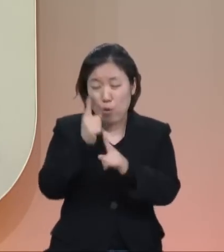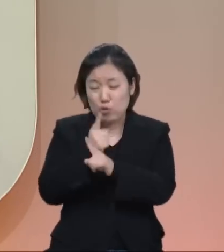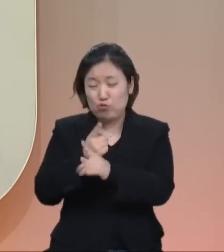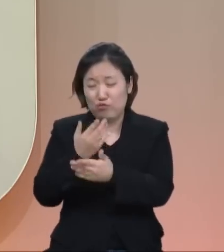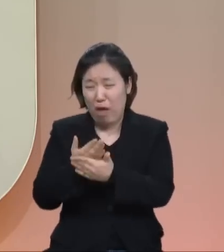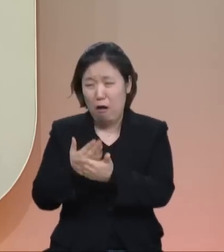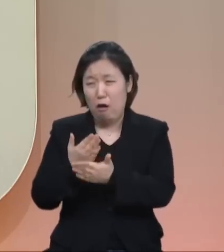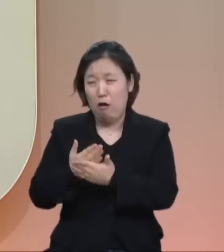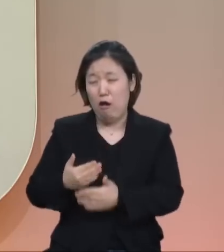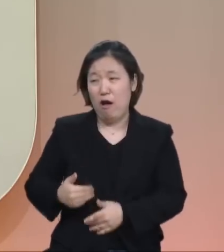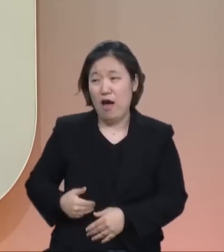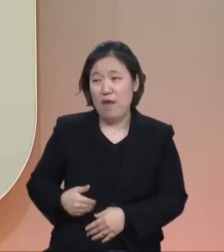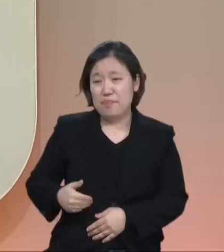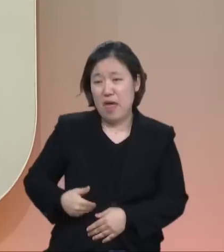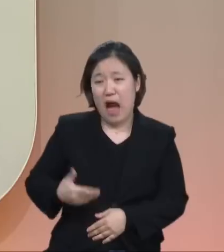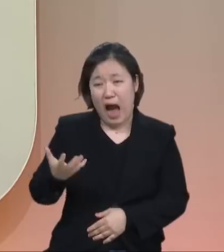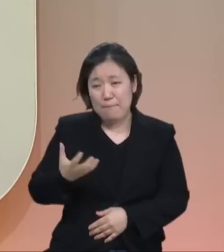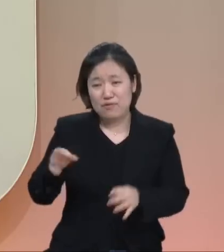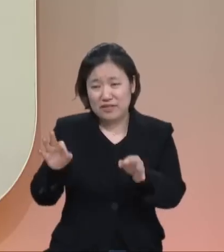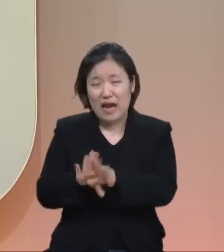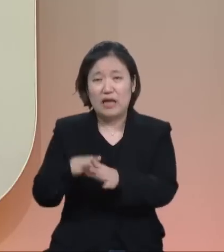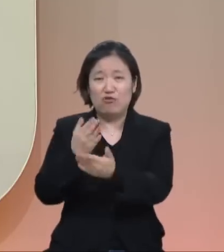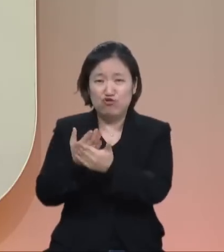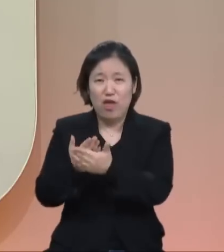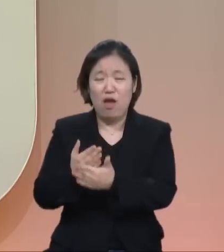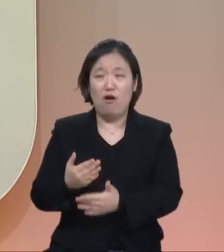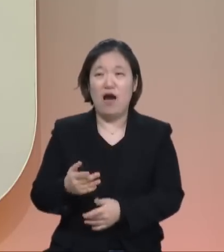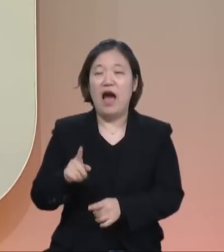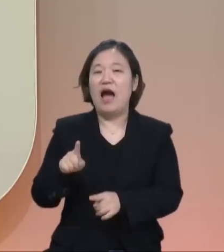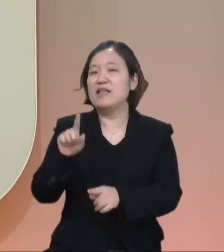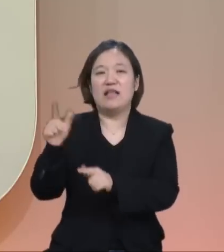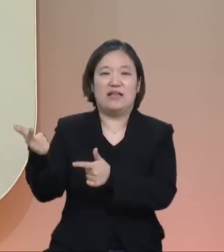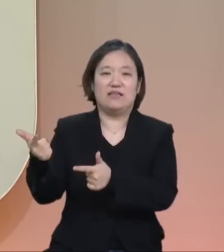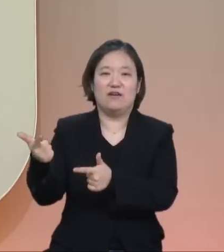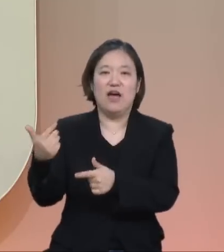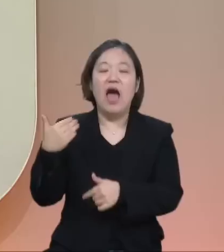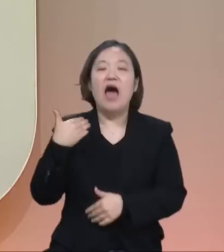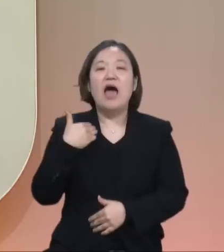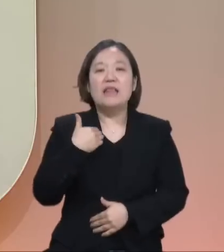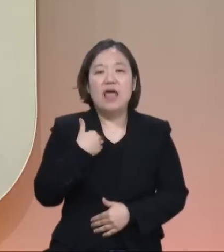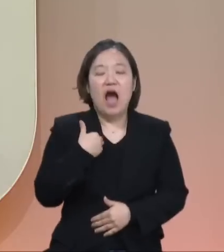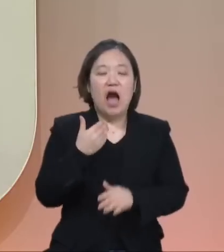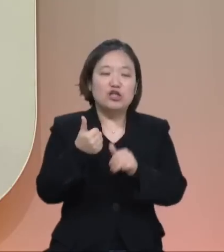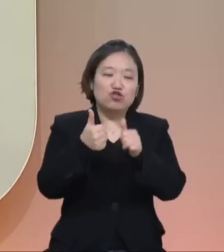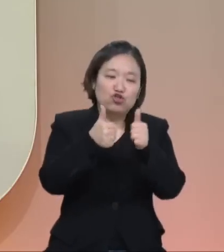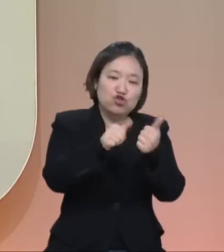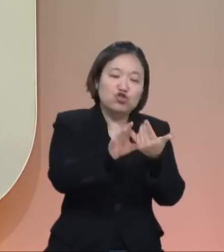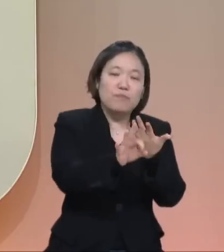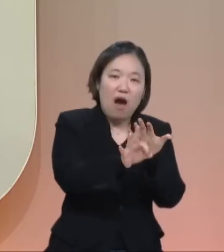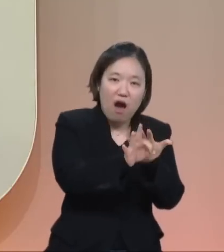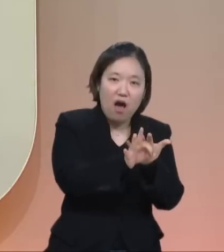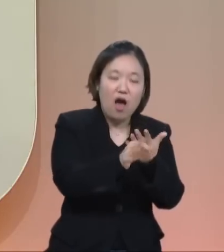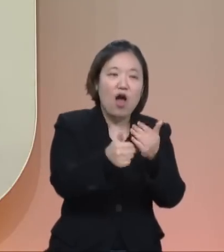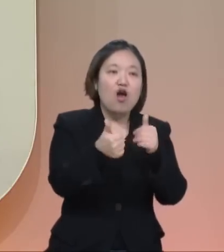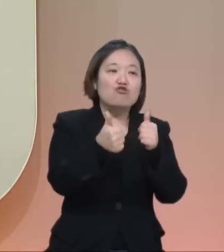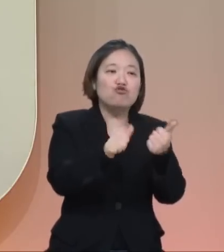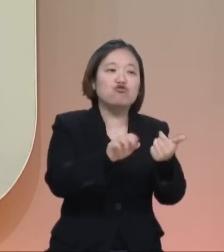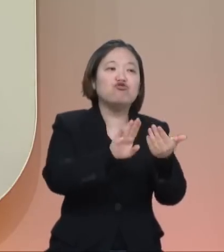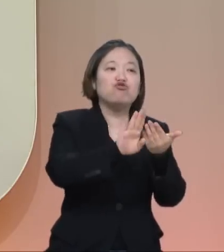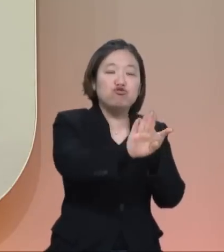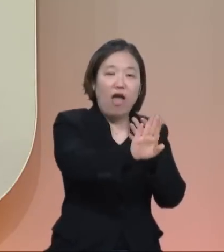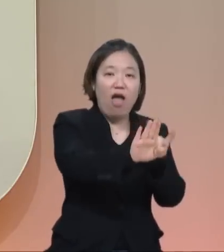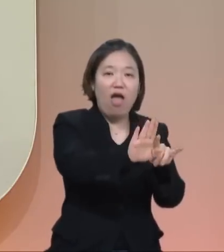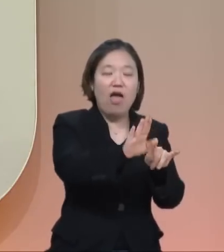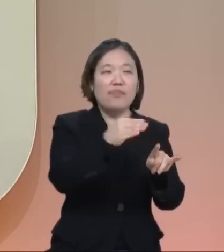기도하지 않고 제가 숨이 끊어지면 제가 죽으면 오직 아미타 극락세계